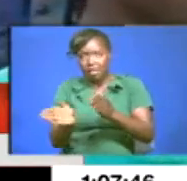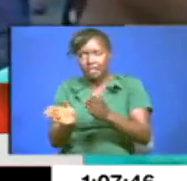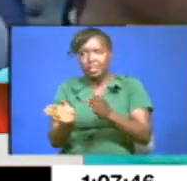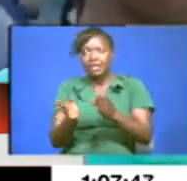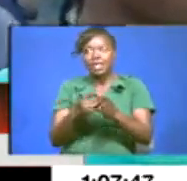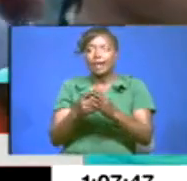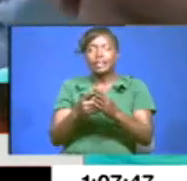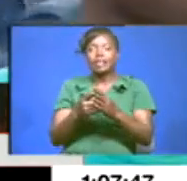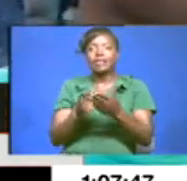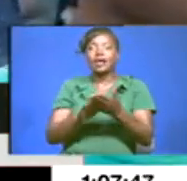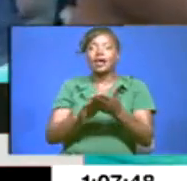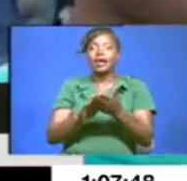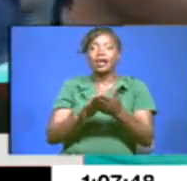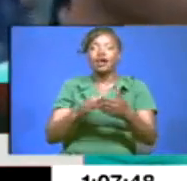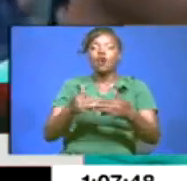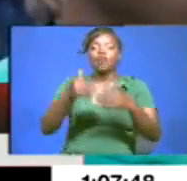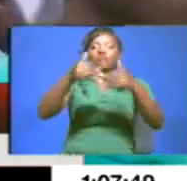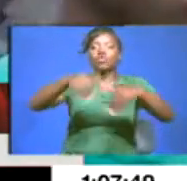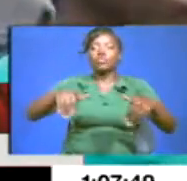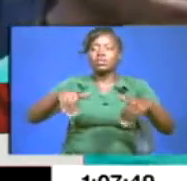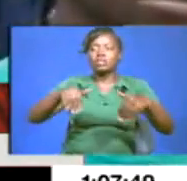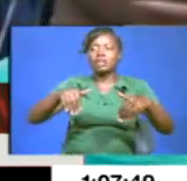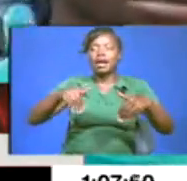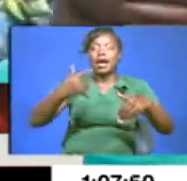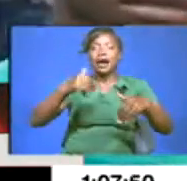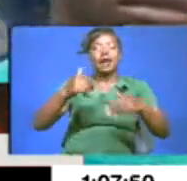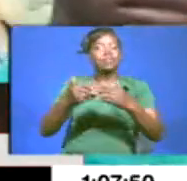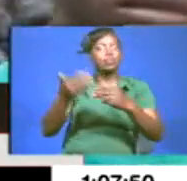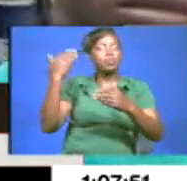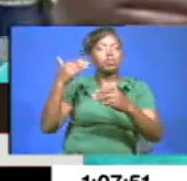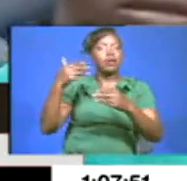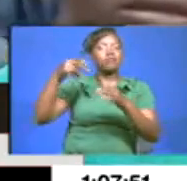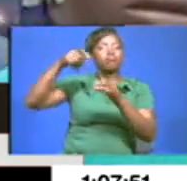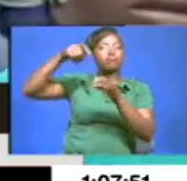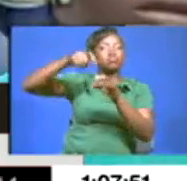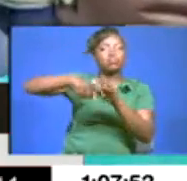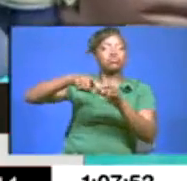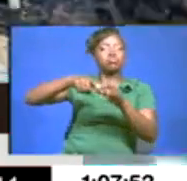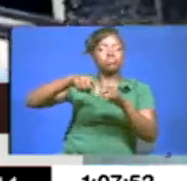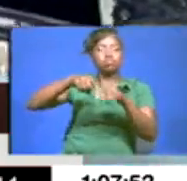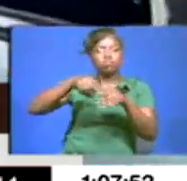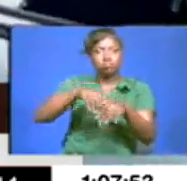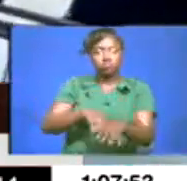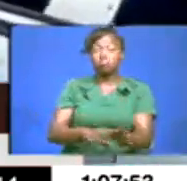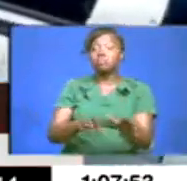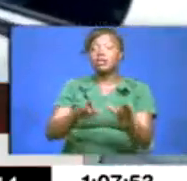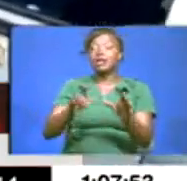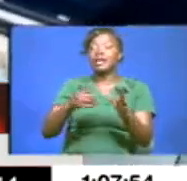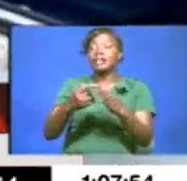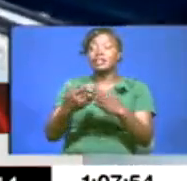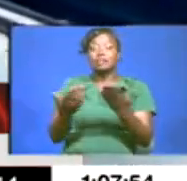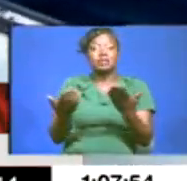imepanda juu, sisi wanyuma tukokoma kwa shimo. Basi kaingia hapo, kidogo kidogo mimi nafikiria kama ni